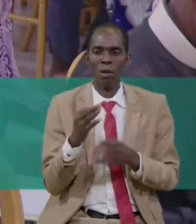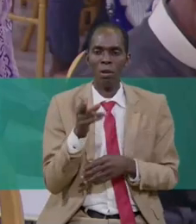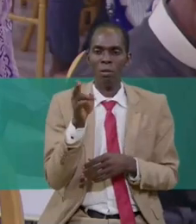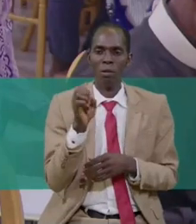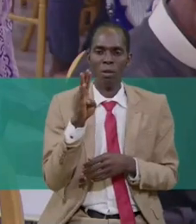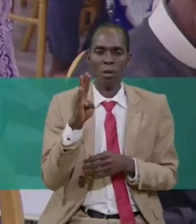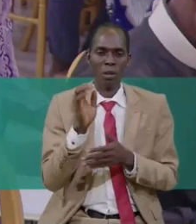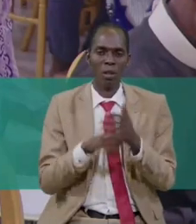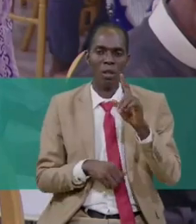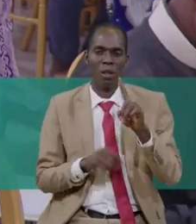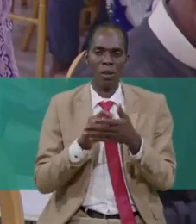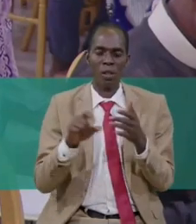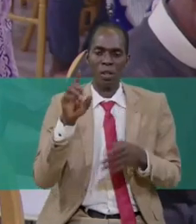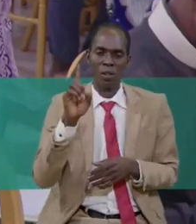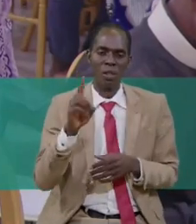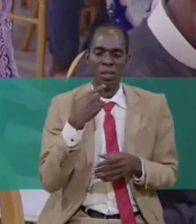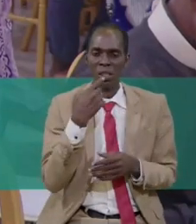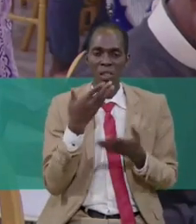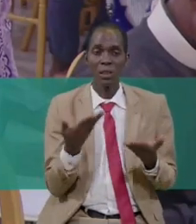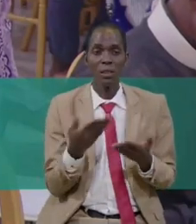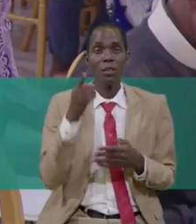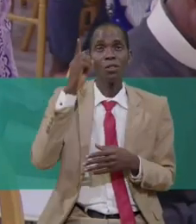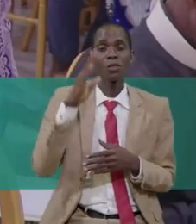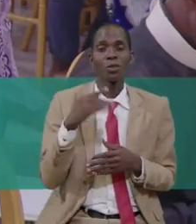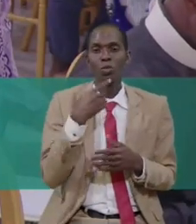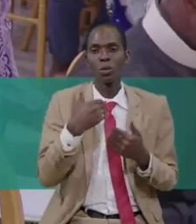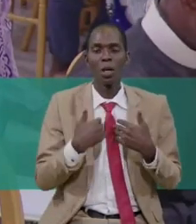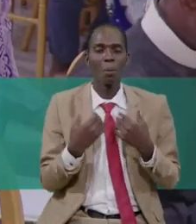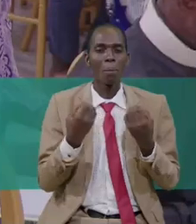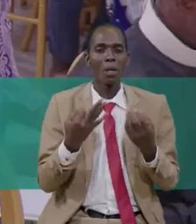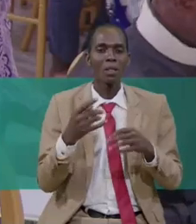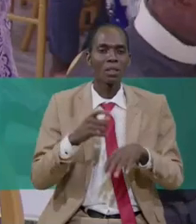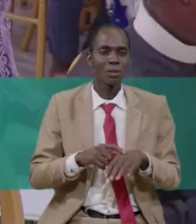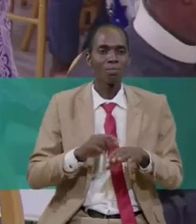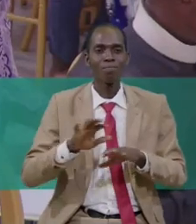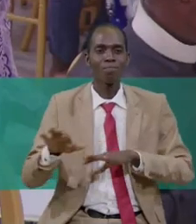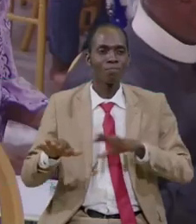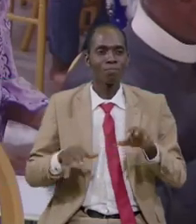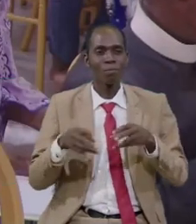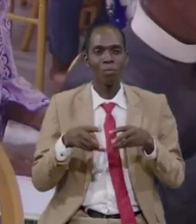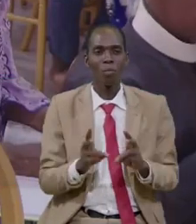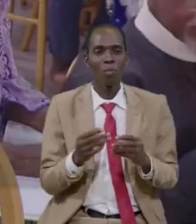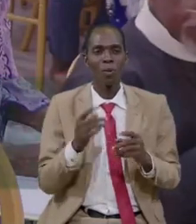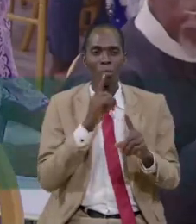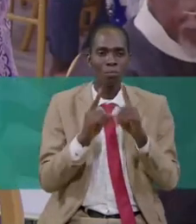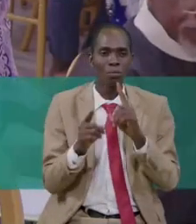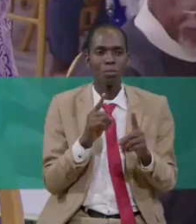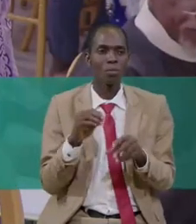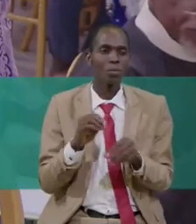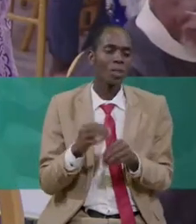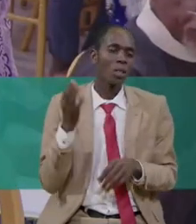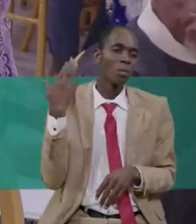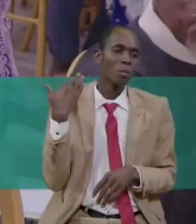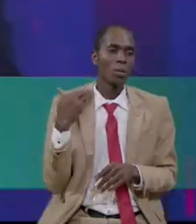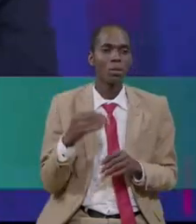Voyons pas du verset 1. Après avoir autrefois à plusieurs reprises et de plusieurs manières parler